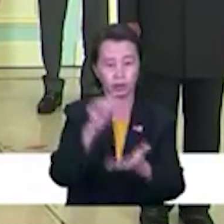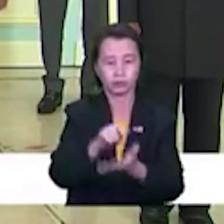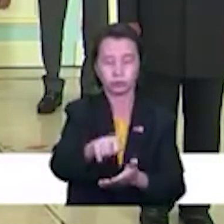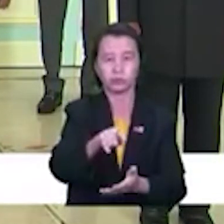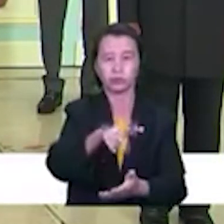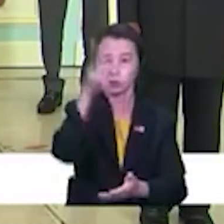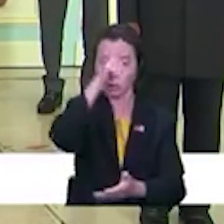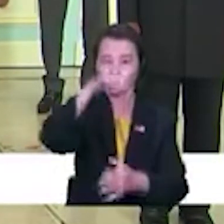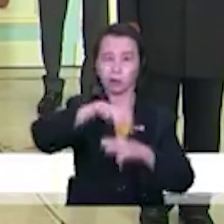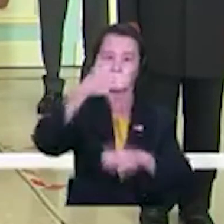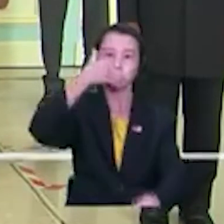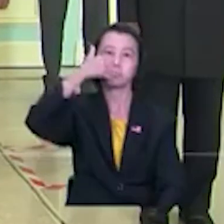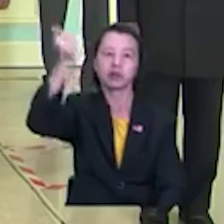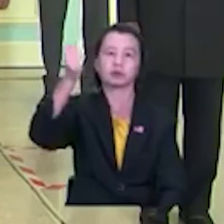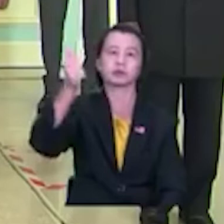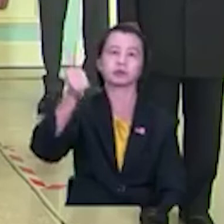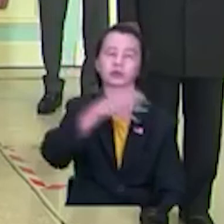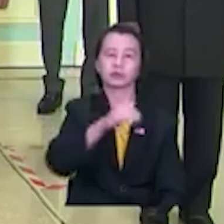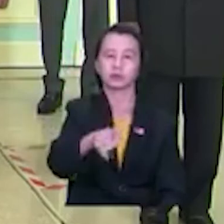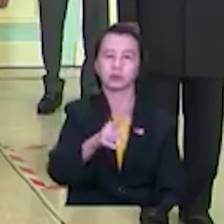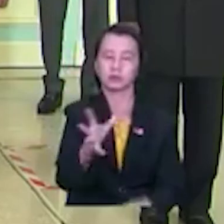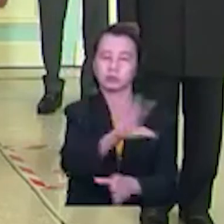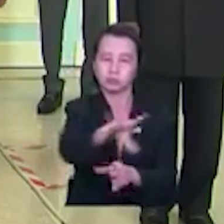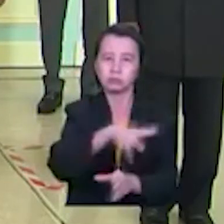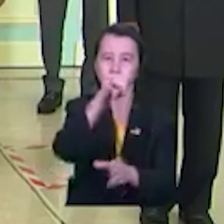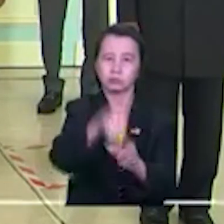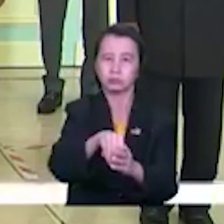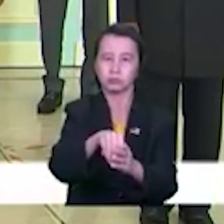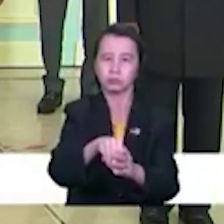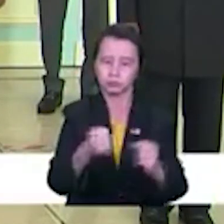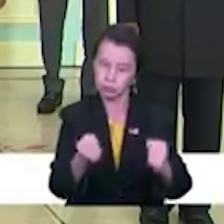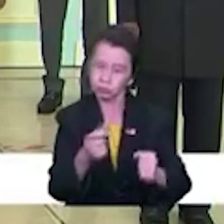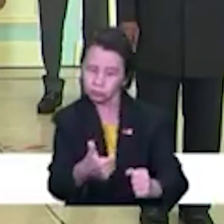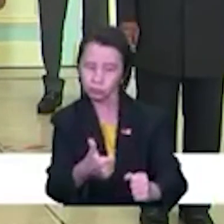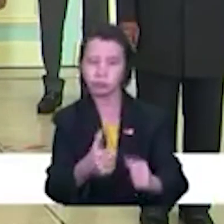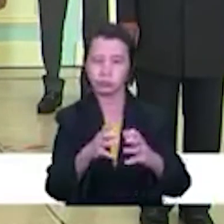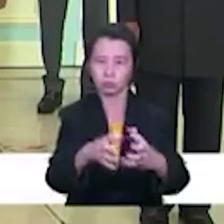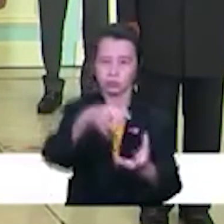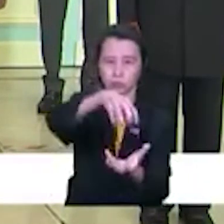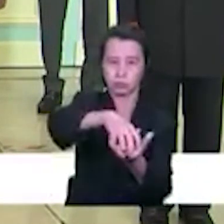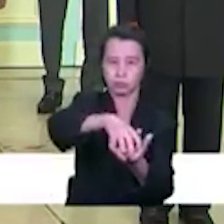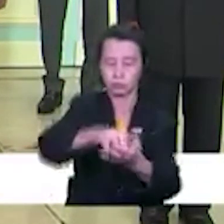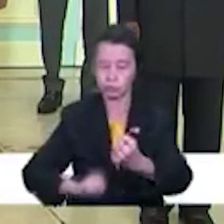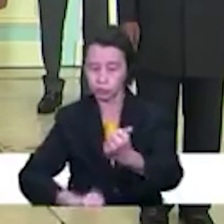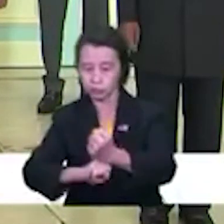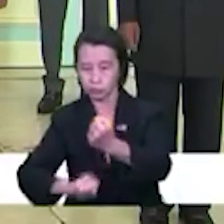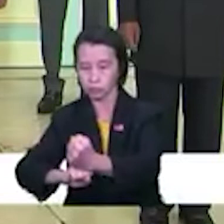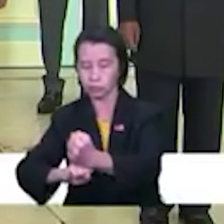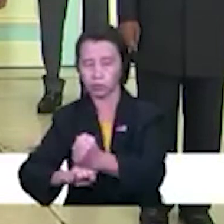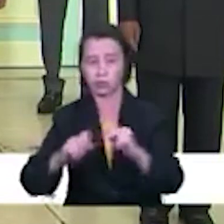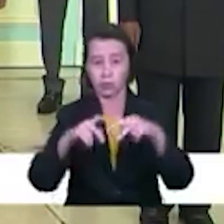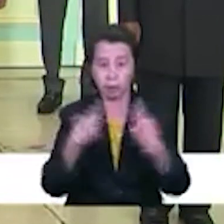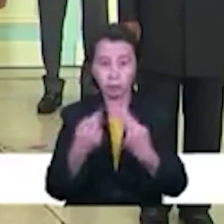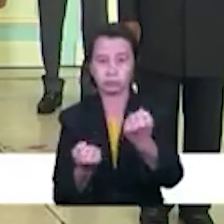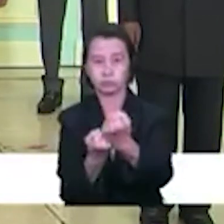stabil dan juga yang inklusif stabil dengan dukungan by patisandhi